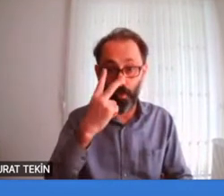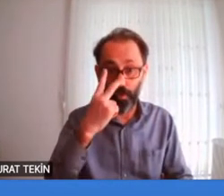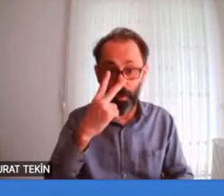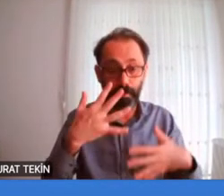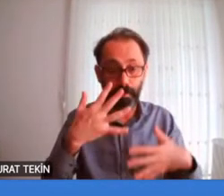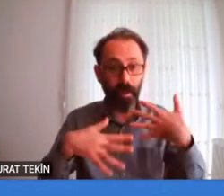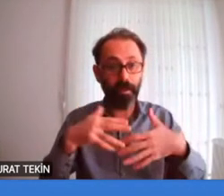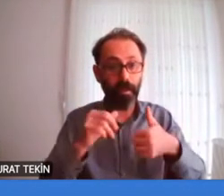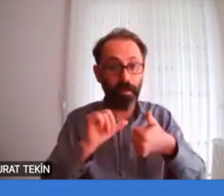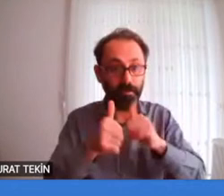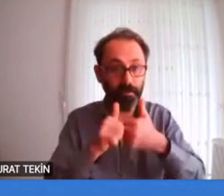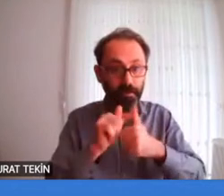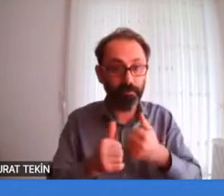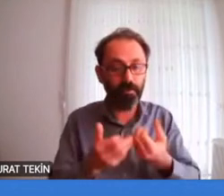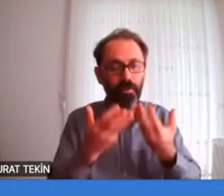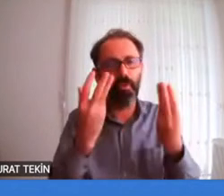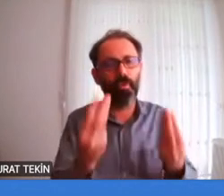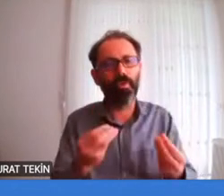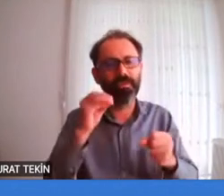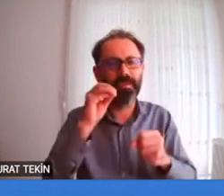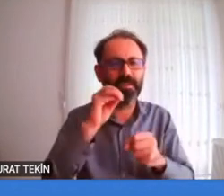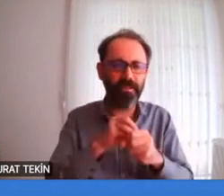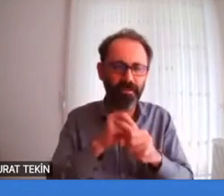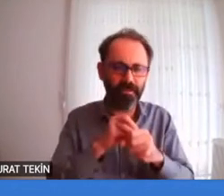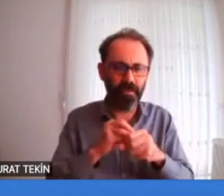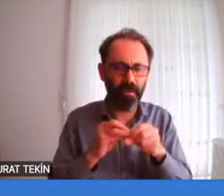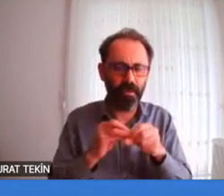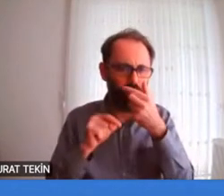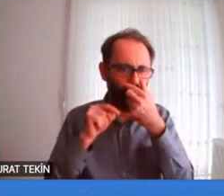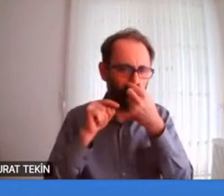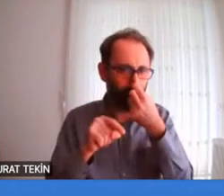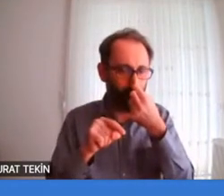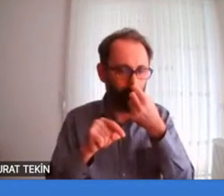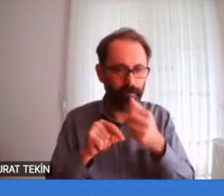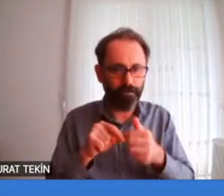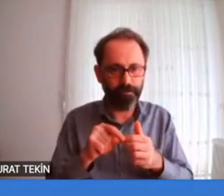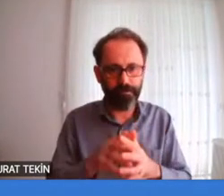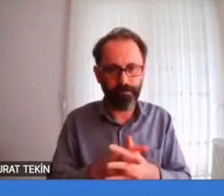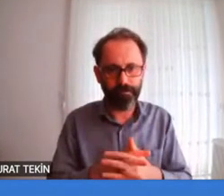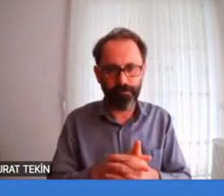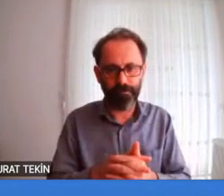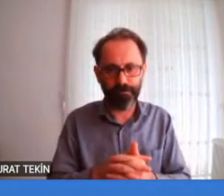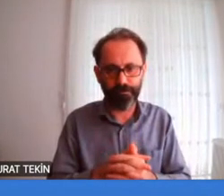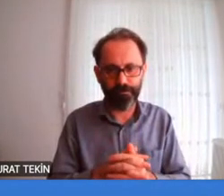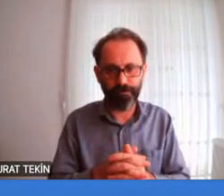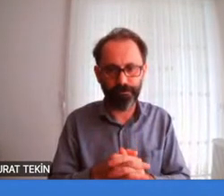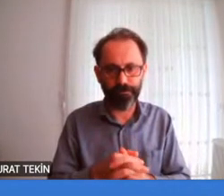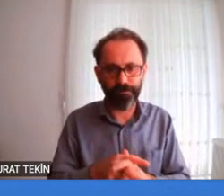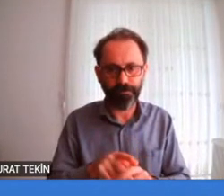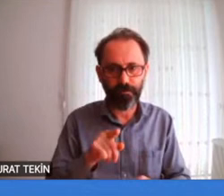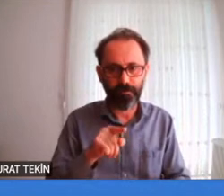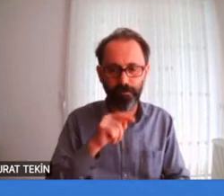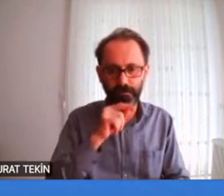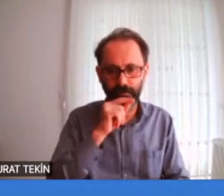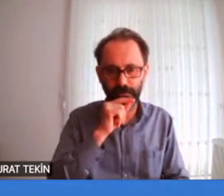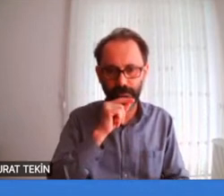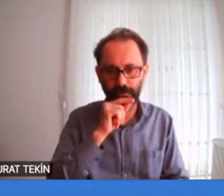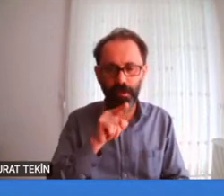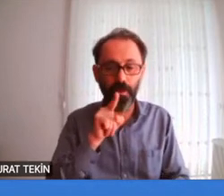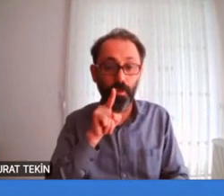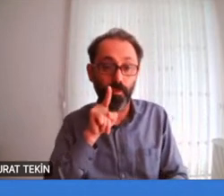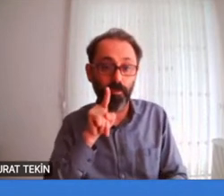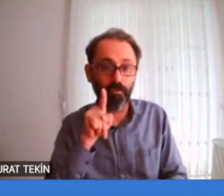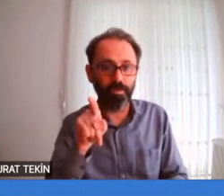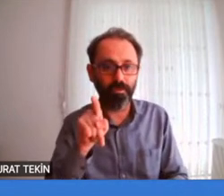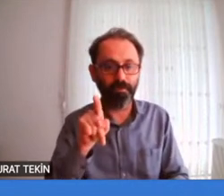için karanlık maskenin arkasında oynuyoruz. Yani sporcu olarak söylüyorum. O karanlık tarafı antrenörün çok iyi görmesi